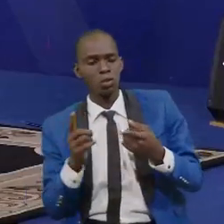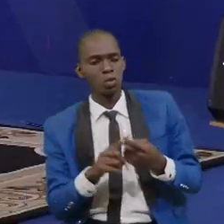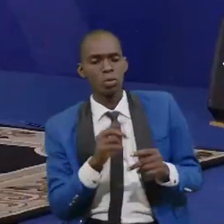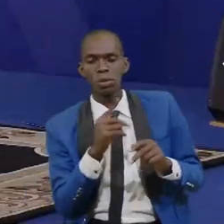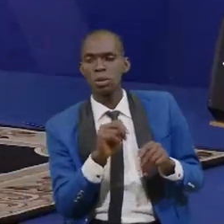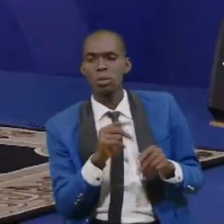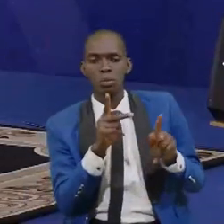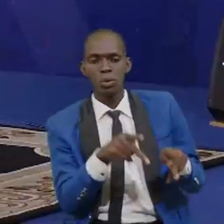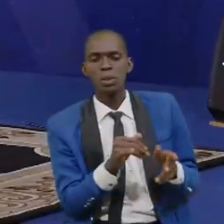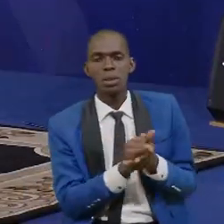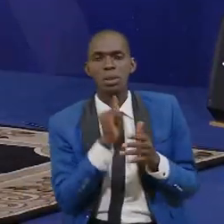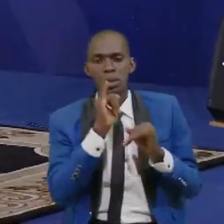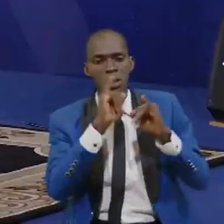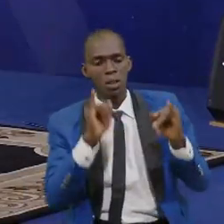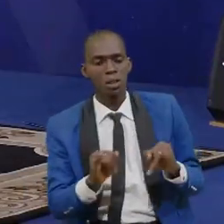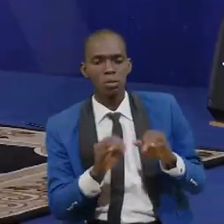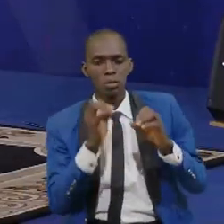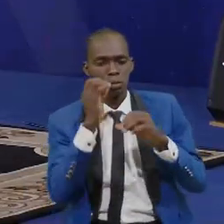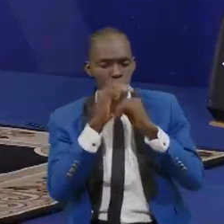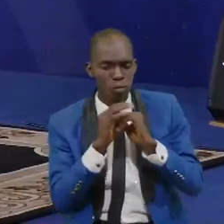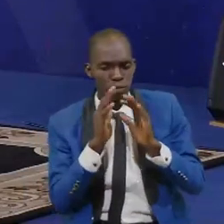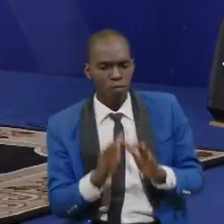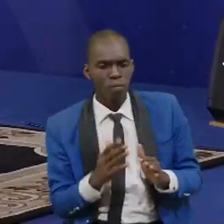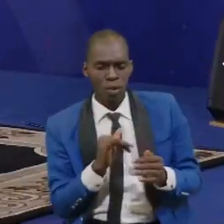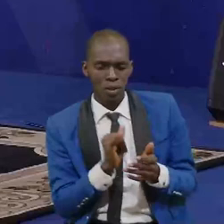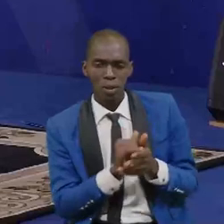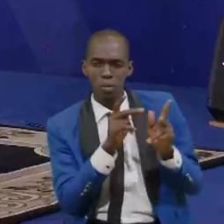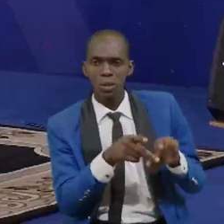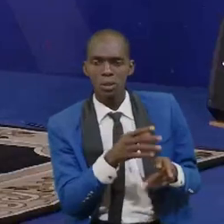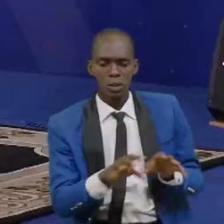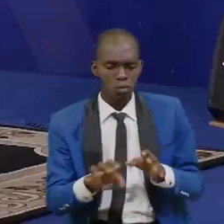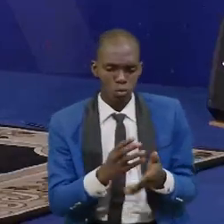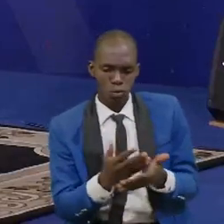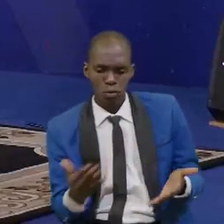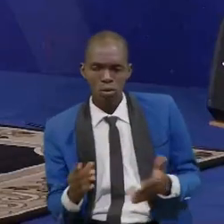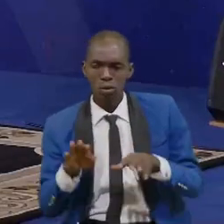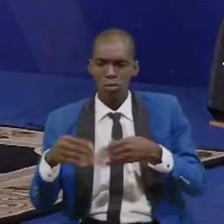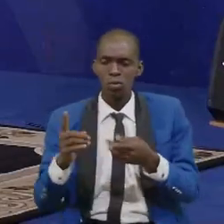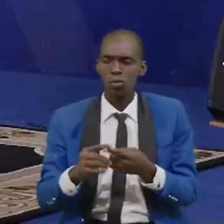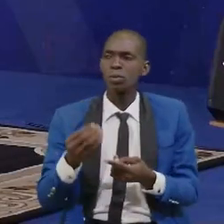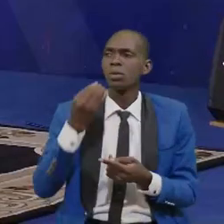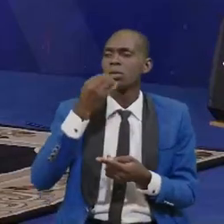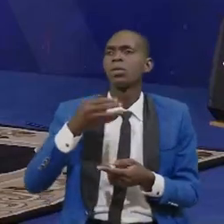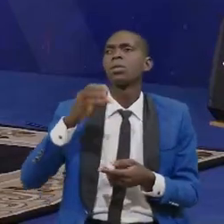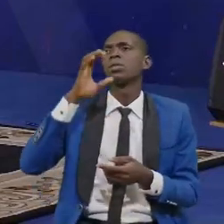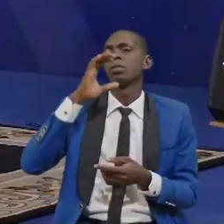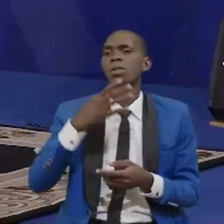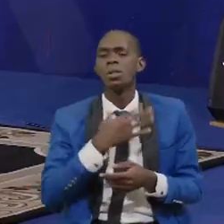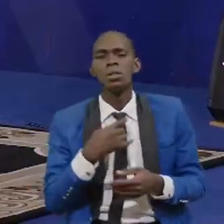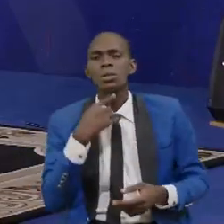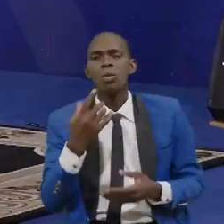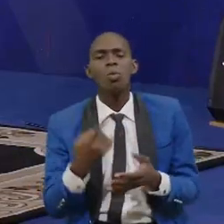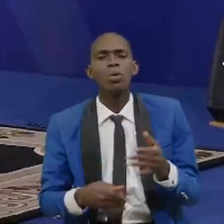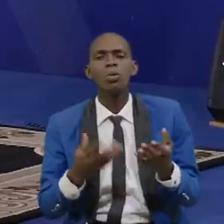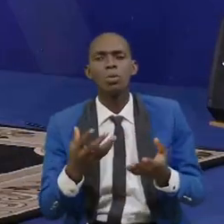Et l'homme là-bas qui fait quelque chose par terre et qui te donne quelque chose à manger, te donne quelque chose à boire, il dit qu'est-ce que tu